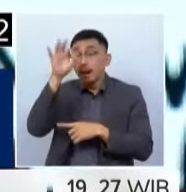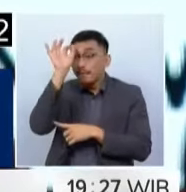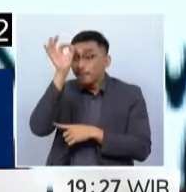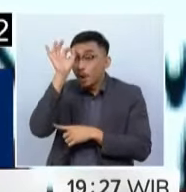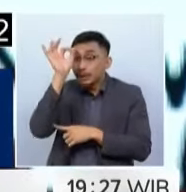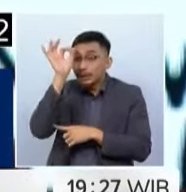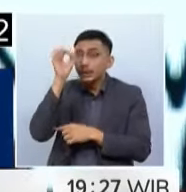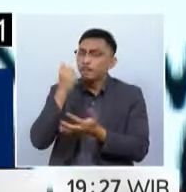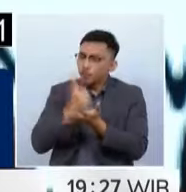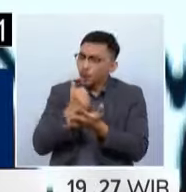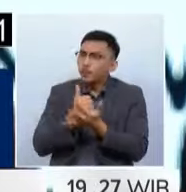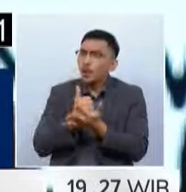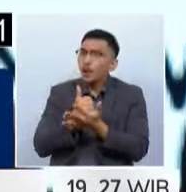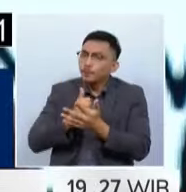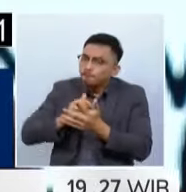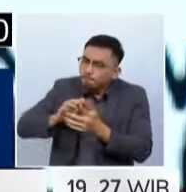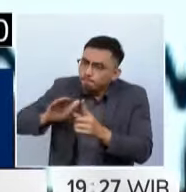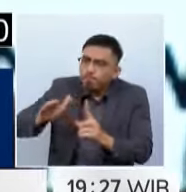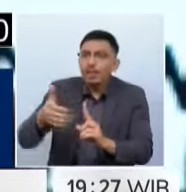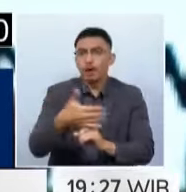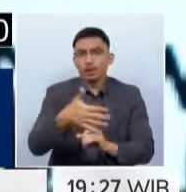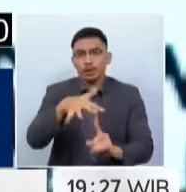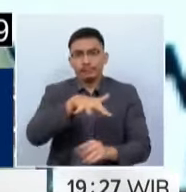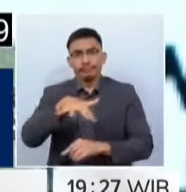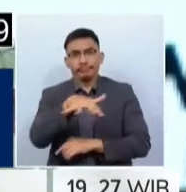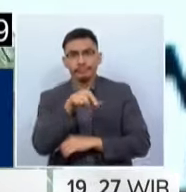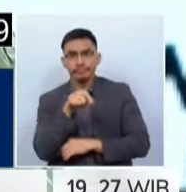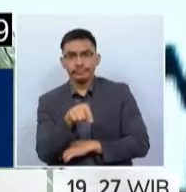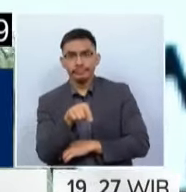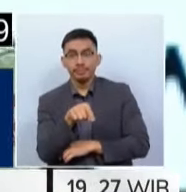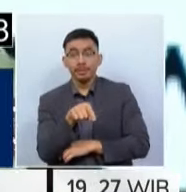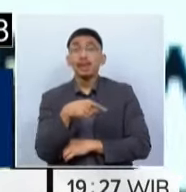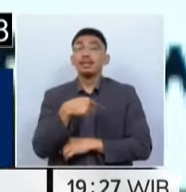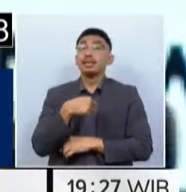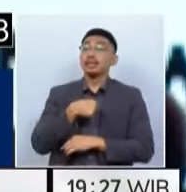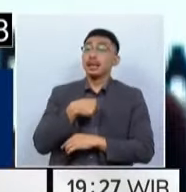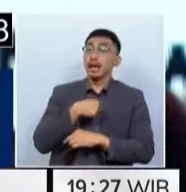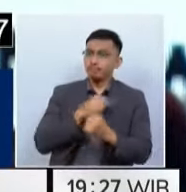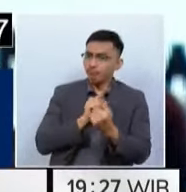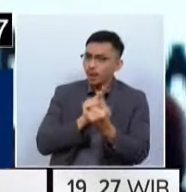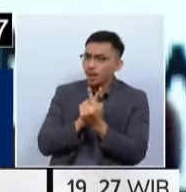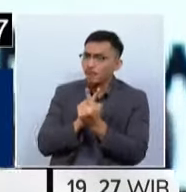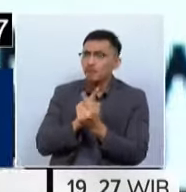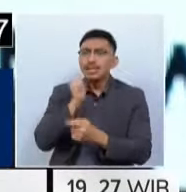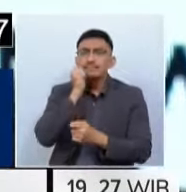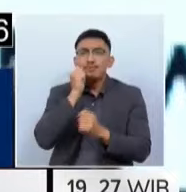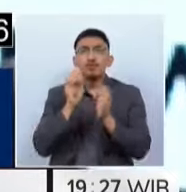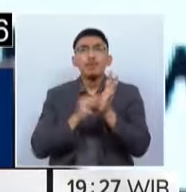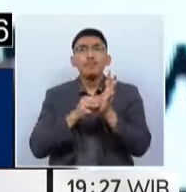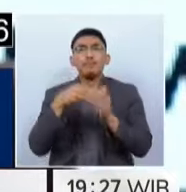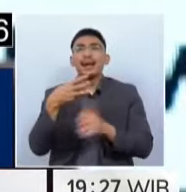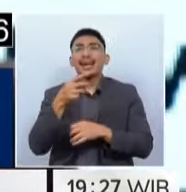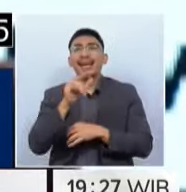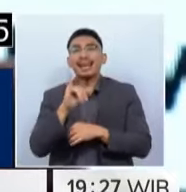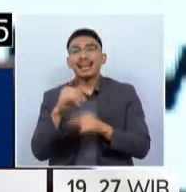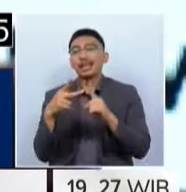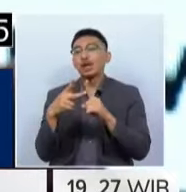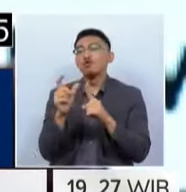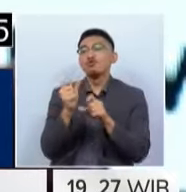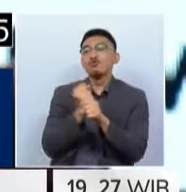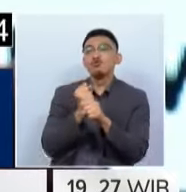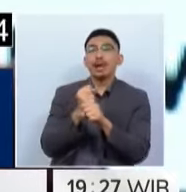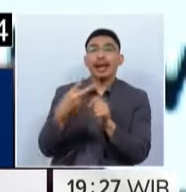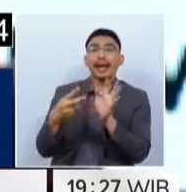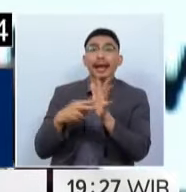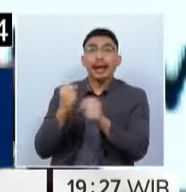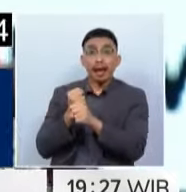mengayomi seperti Kemudian pada saat saat saya bertemu dengan ibu Mary hugeng Bagaimana Ibu Mary menceritakan